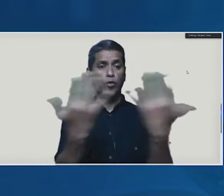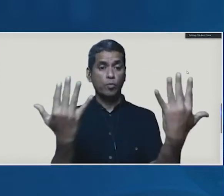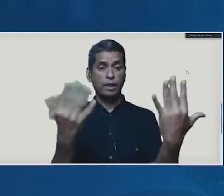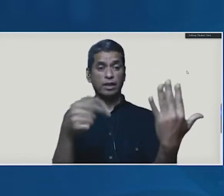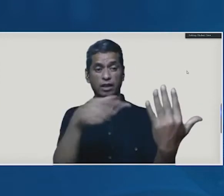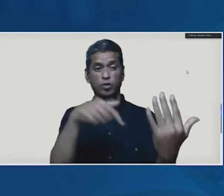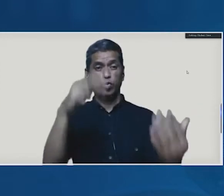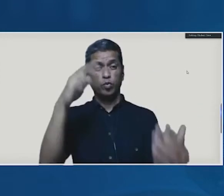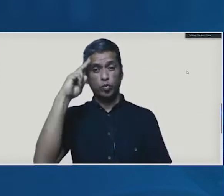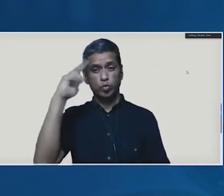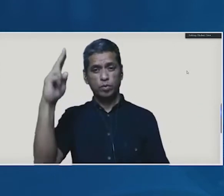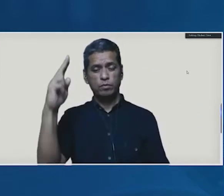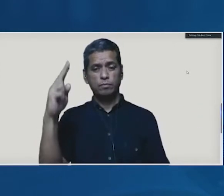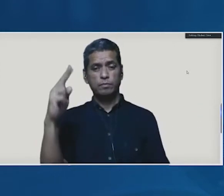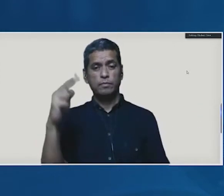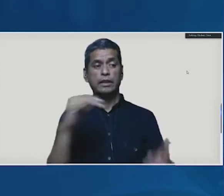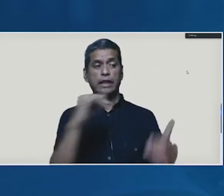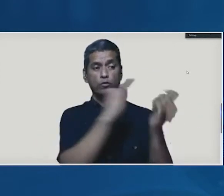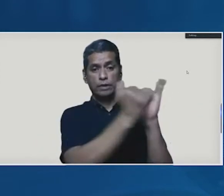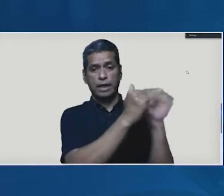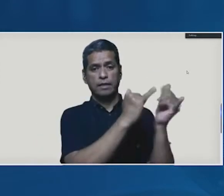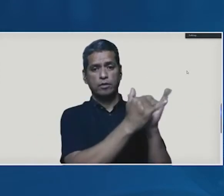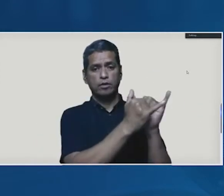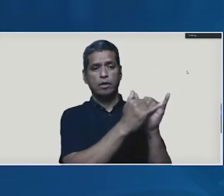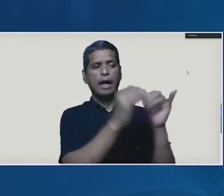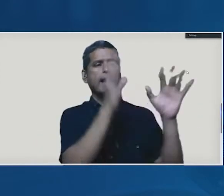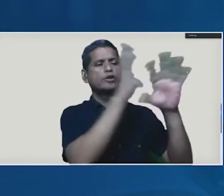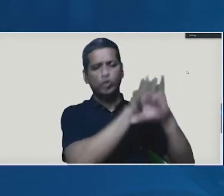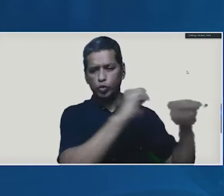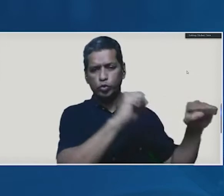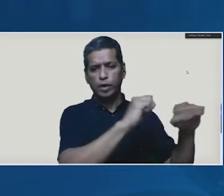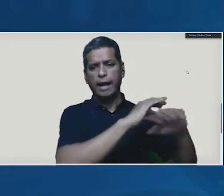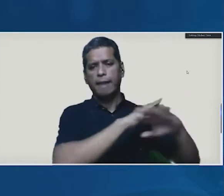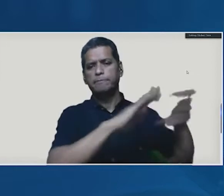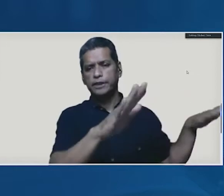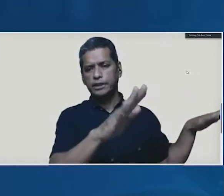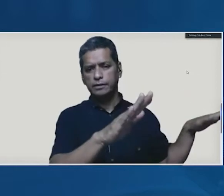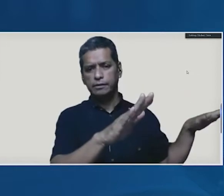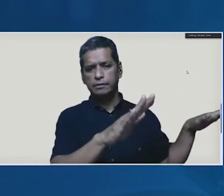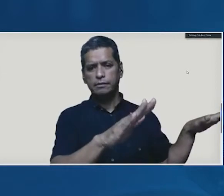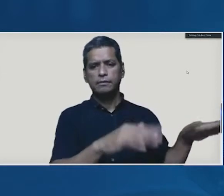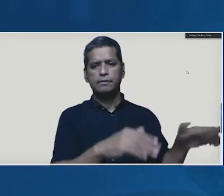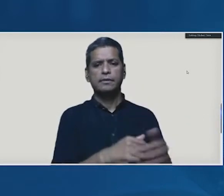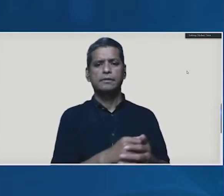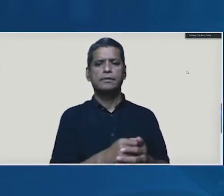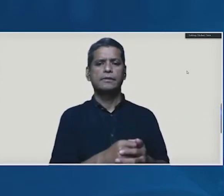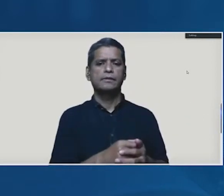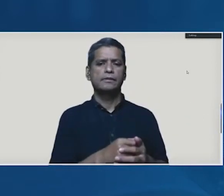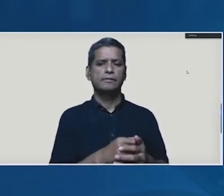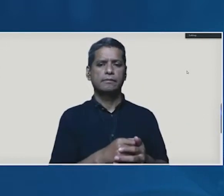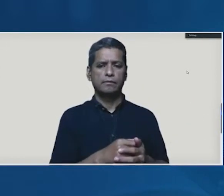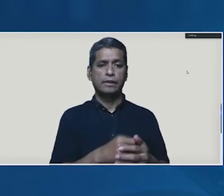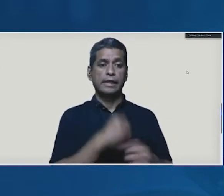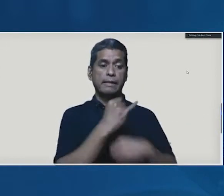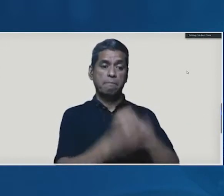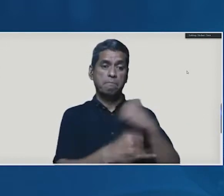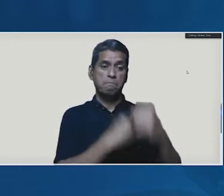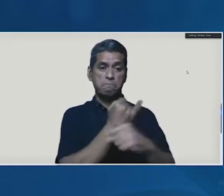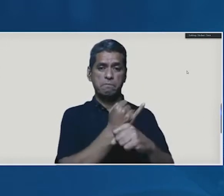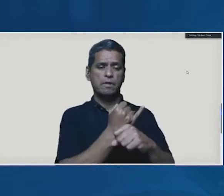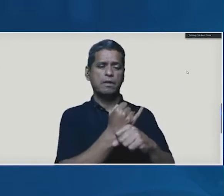Yerusalem kau Pancur iman yang hancur